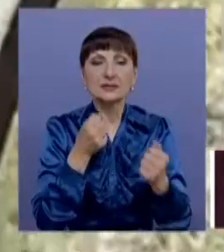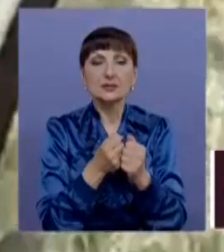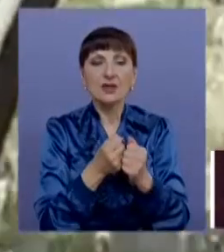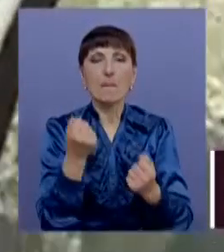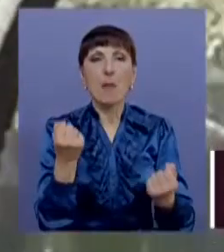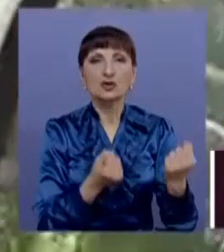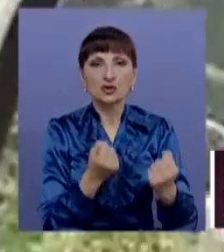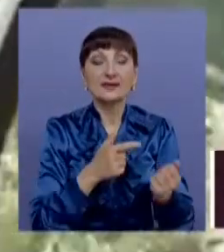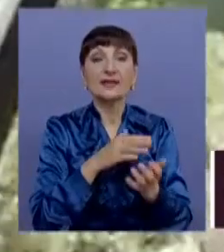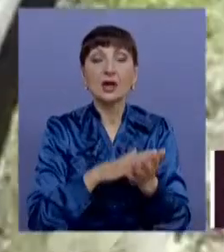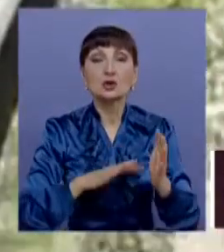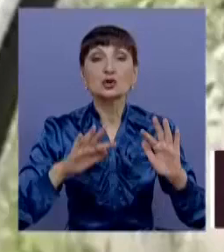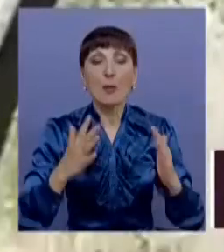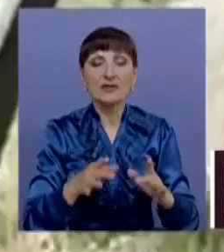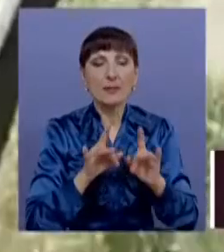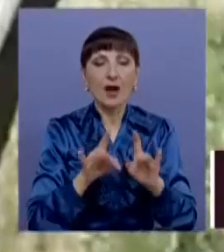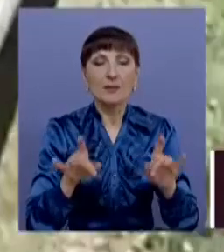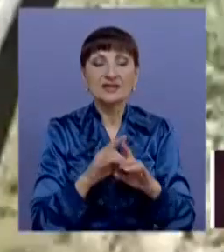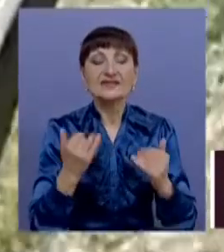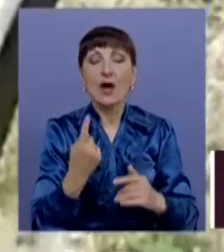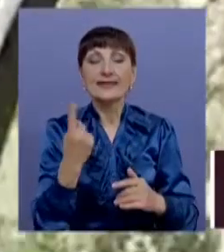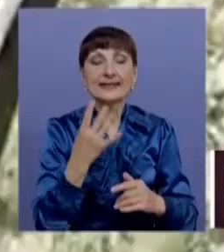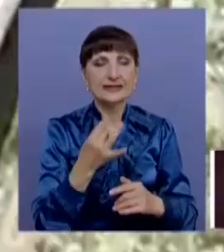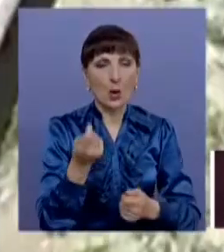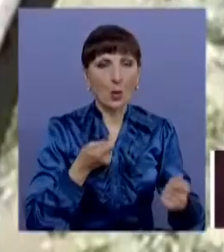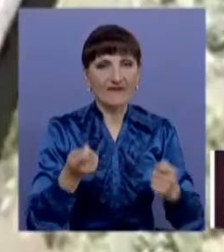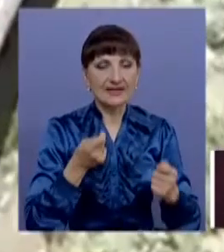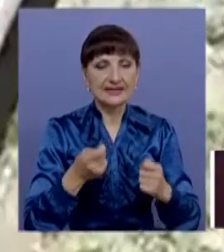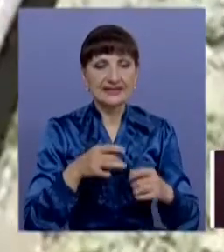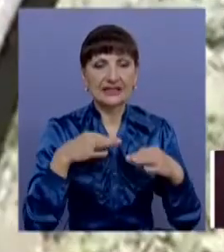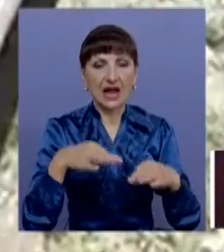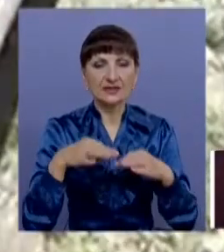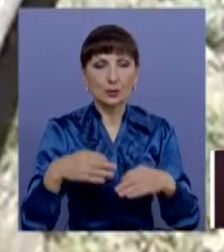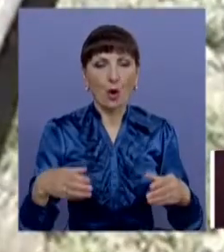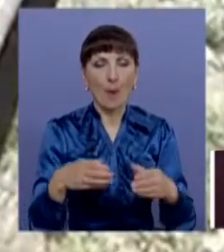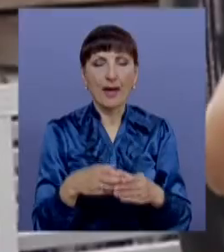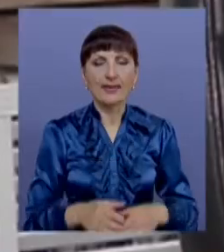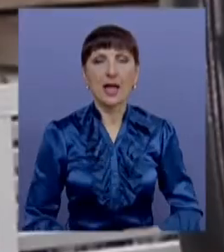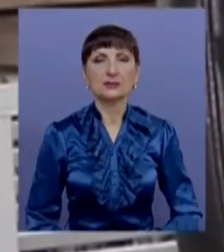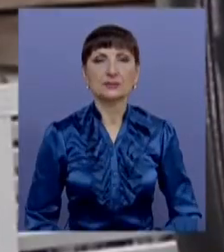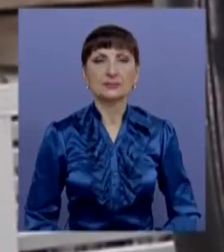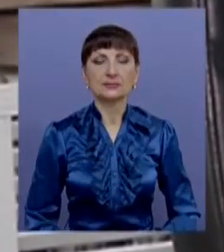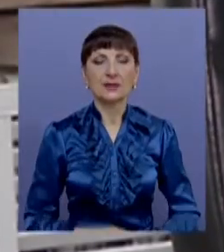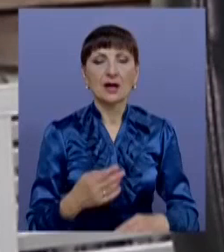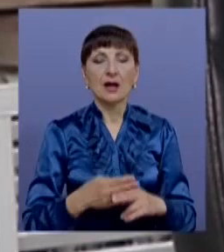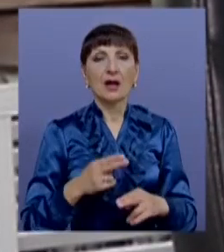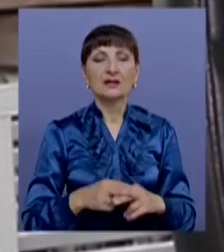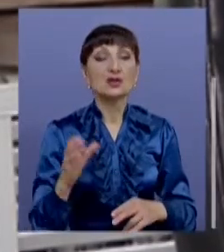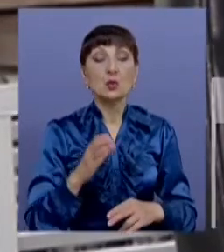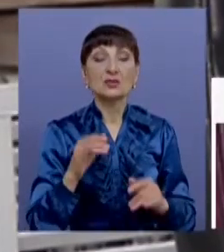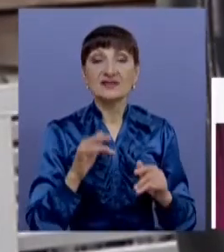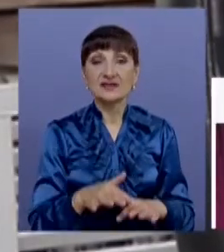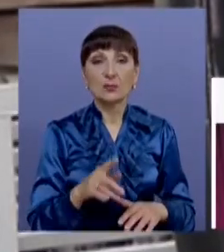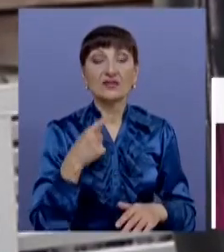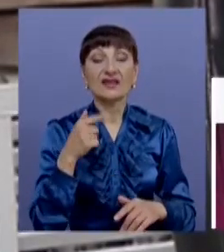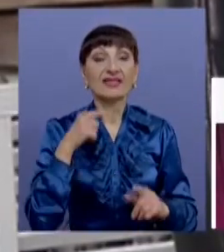легковушкой. Дальнейшие события прокомментировал сегодня один из руководителей транспортной компании. Это секундное дело, он тогда говорит, даже